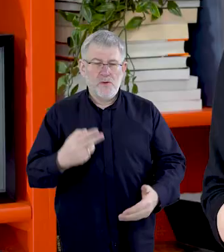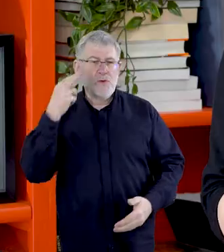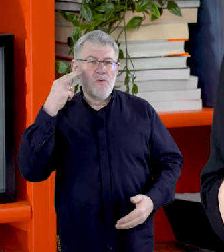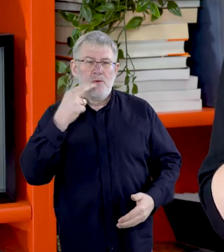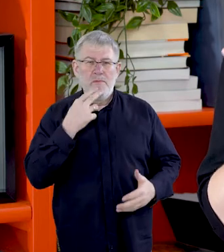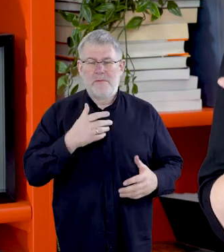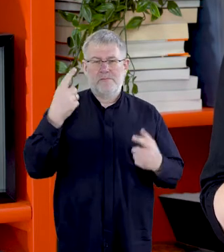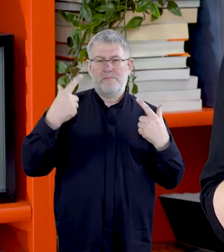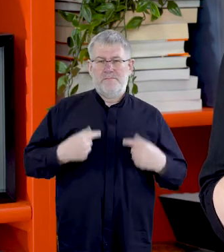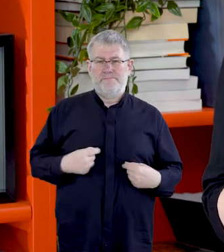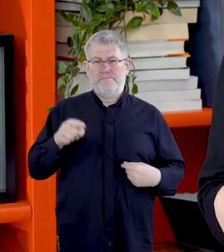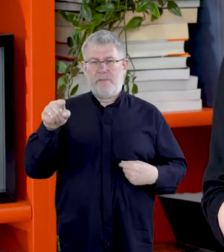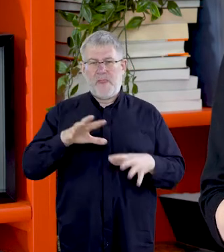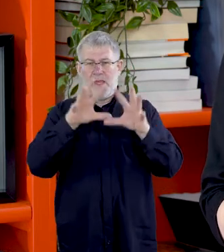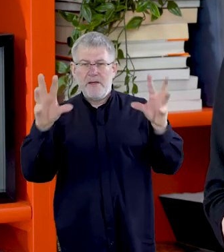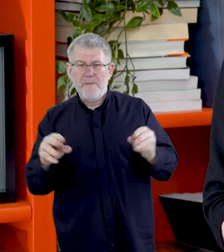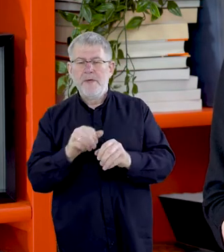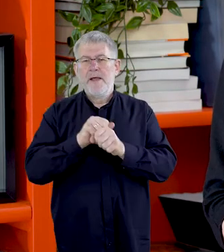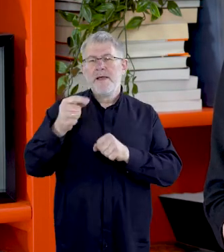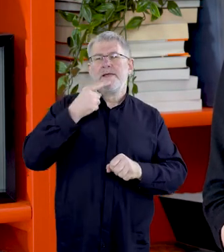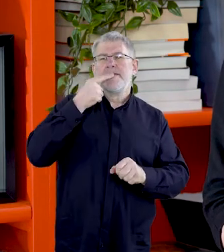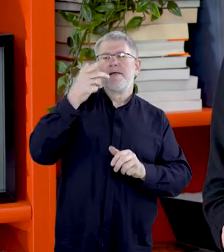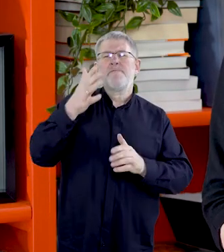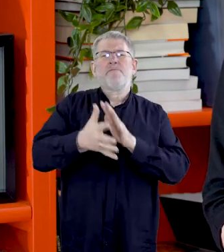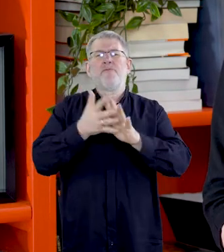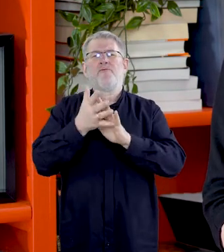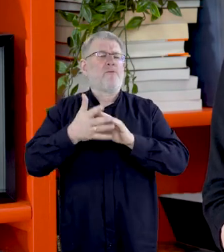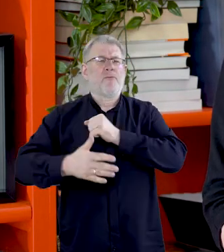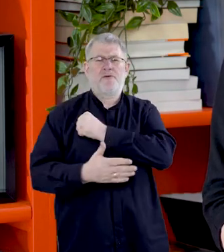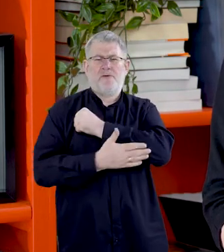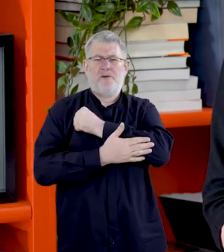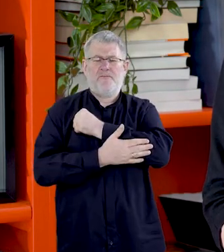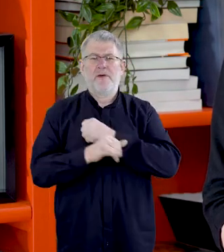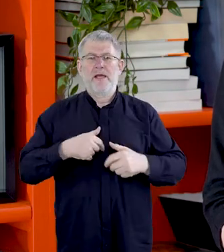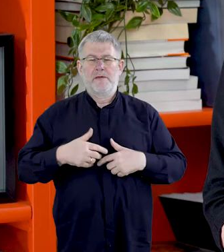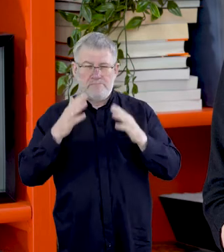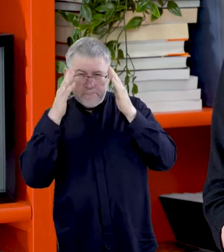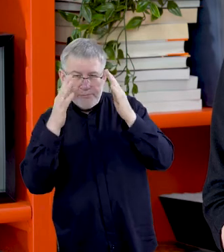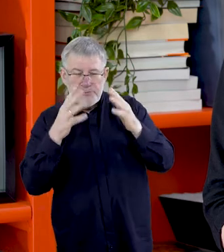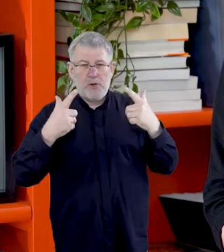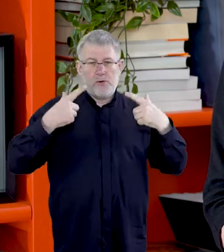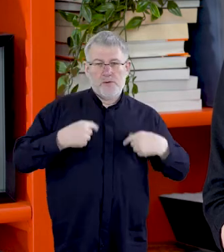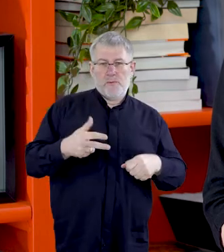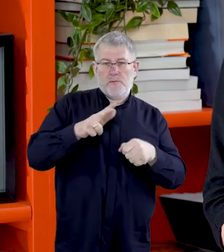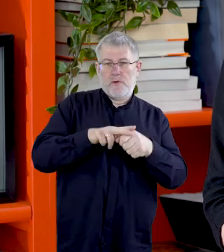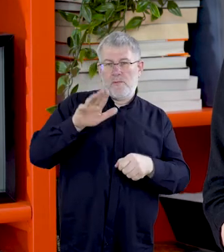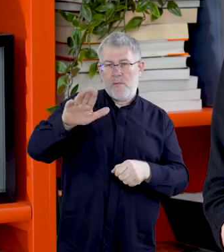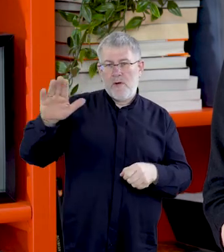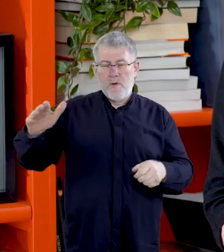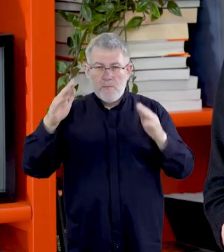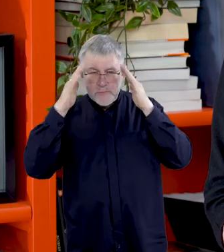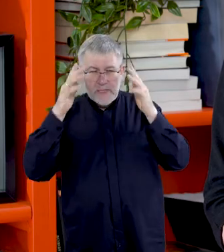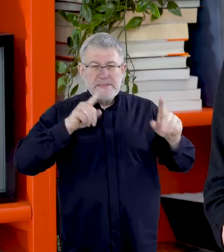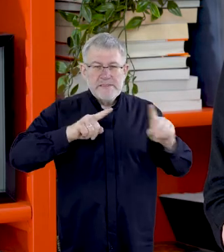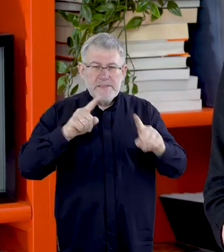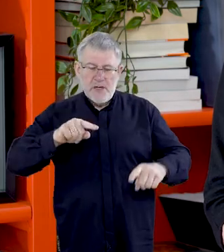niesłysząca. No i właśnie w tym wszystkim jest język migowy, który jest bazą, bo jak się skupimy na osobach, które mają ubytek słuchu właśnie w stopniu